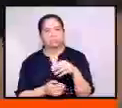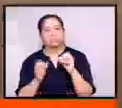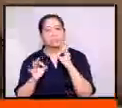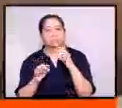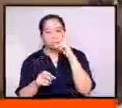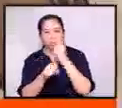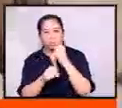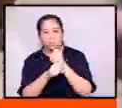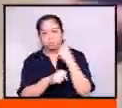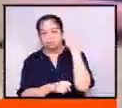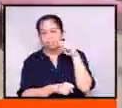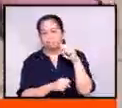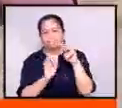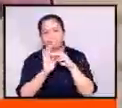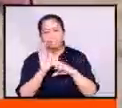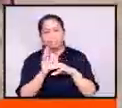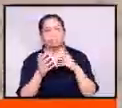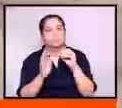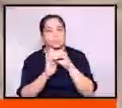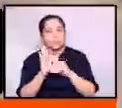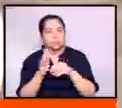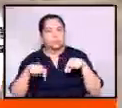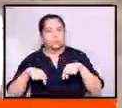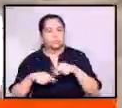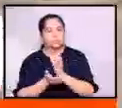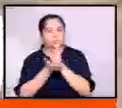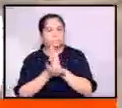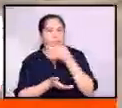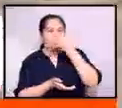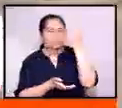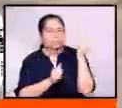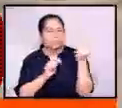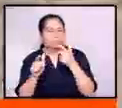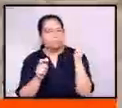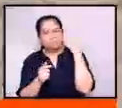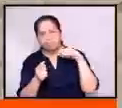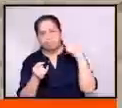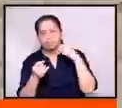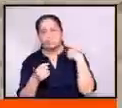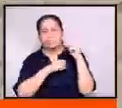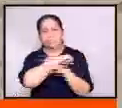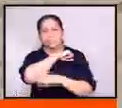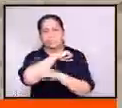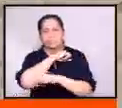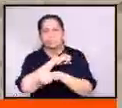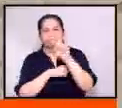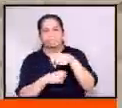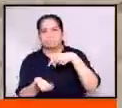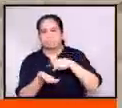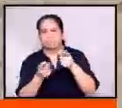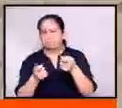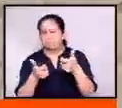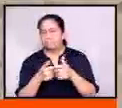binibigay sa mga lalabag sa municipal ordinances dito sa beachfront. Lahat ng paglabag may karampatang multa na kailangan